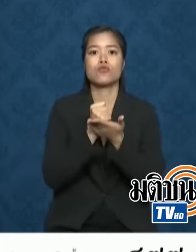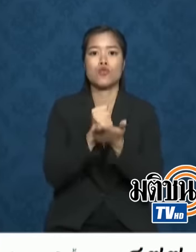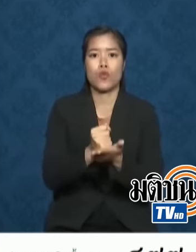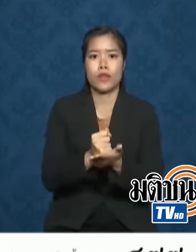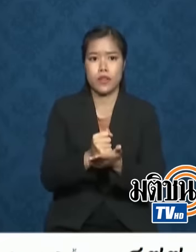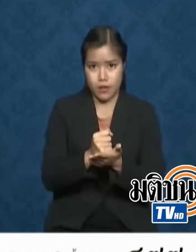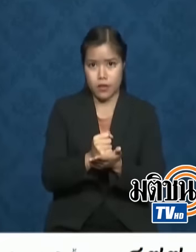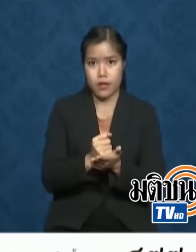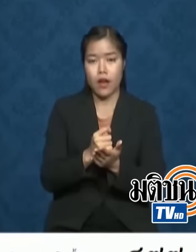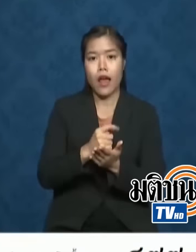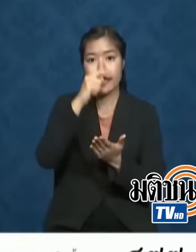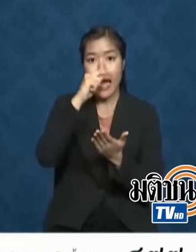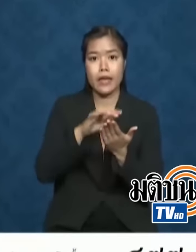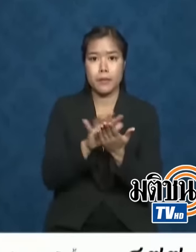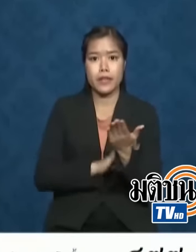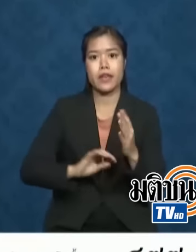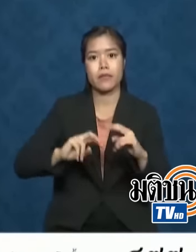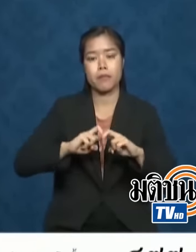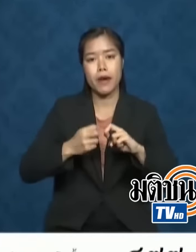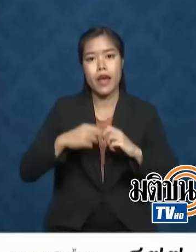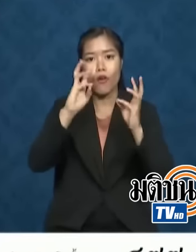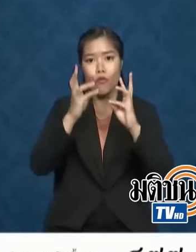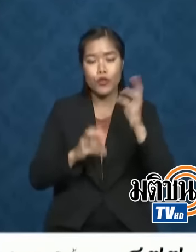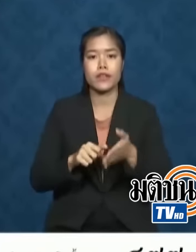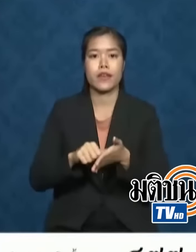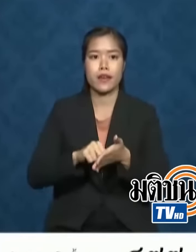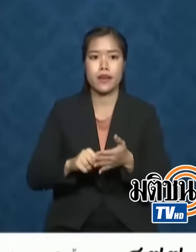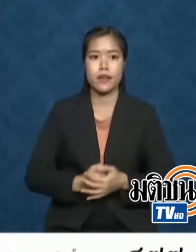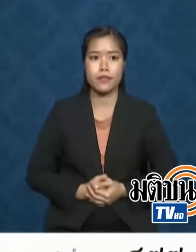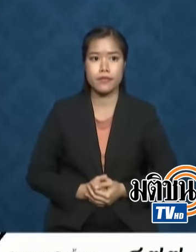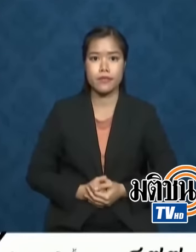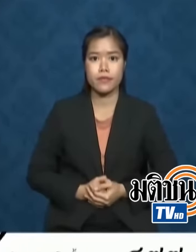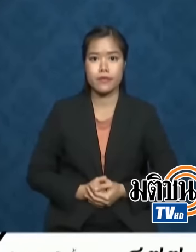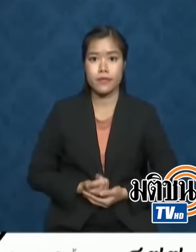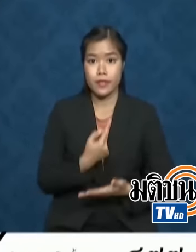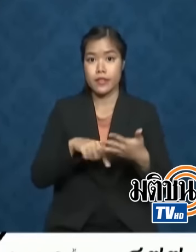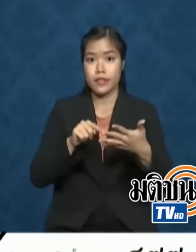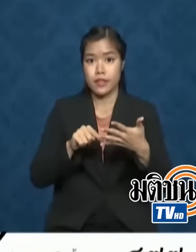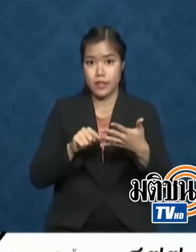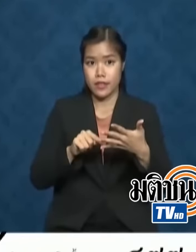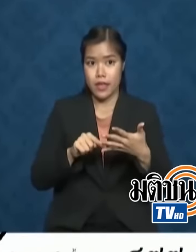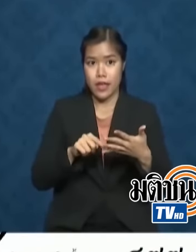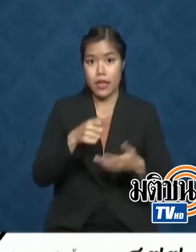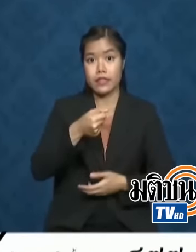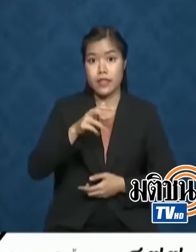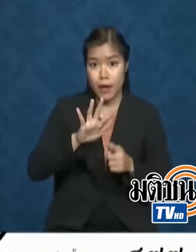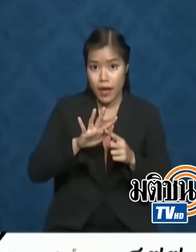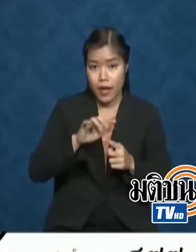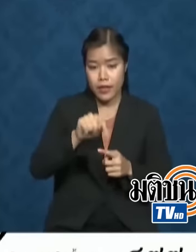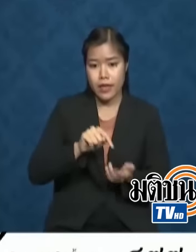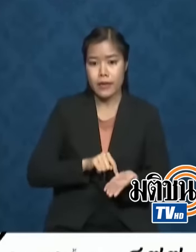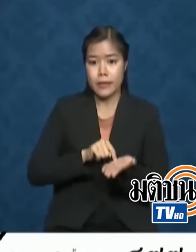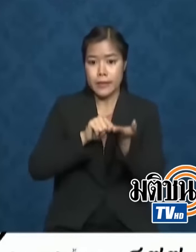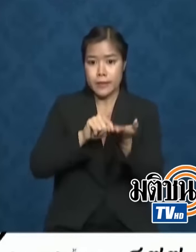5ชั้นตึกนี้ซึ่งแน่นอนครับชั้นฐานรากเราสามารถทำผ่านกลไกของสภาได้แต่การที่จะสร้างตึกชั้น